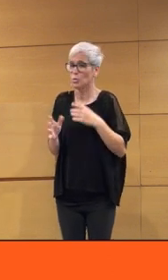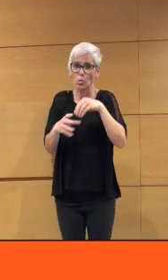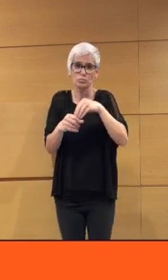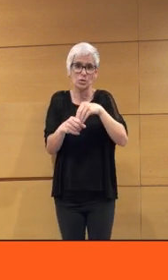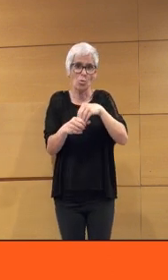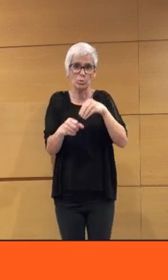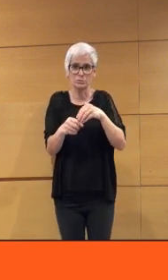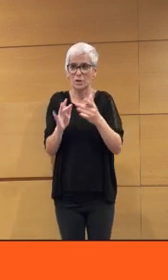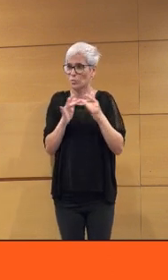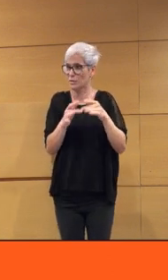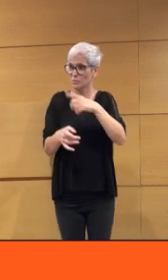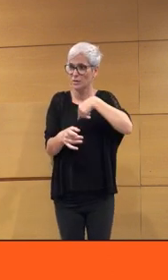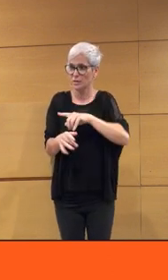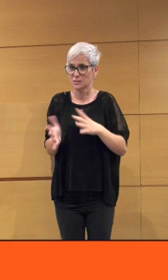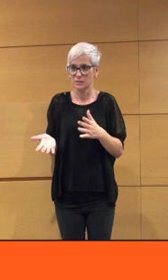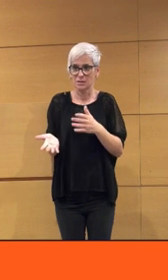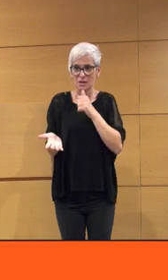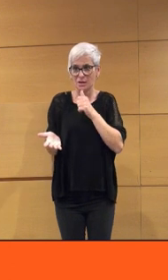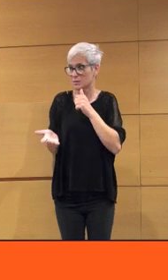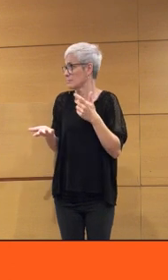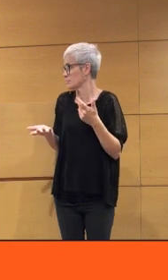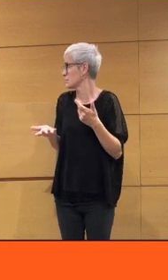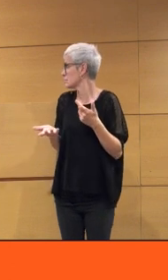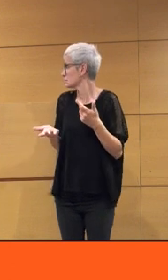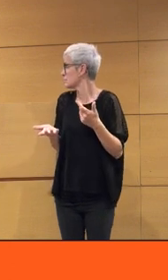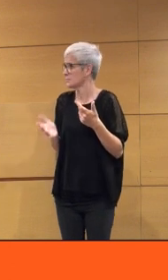entre nosaltres, amb cames, si pot ser. No?